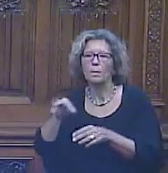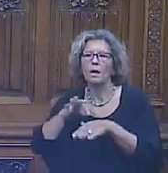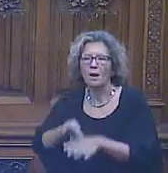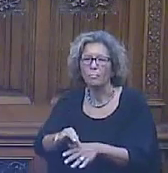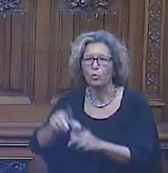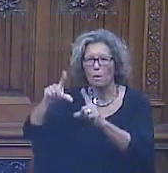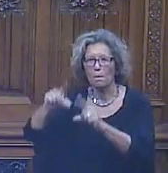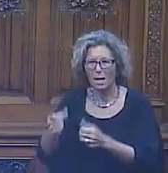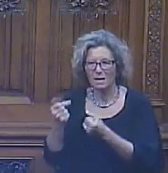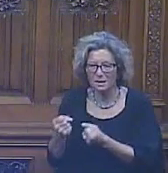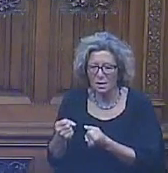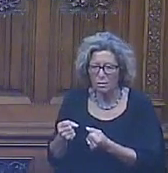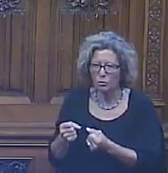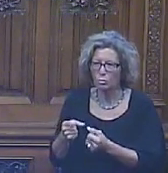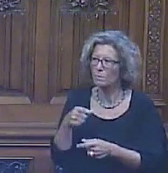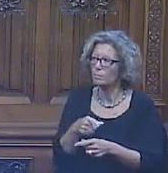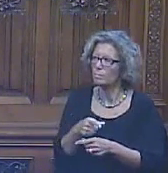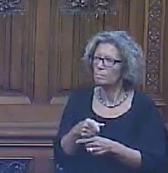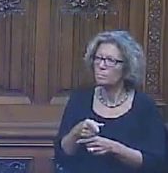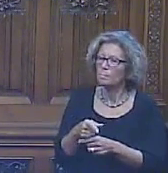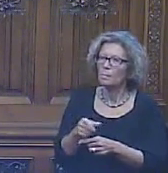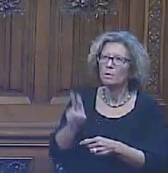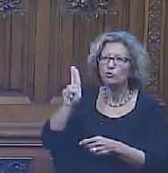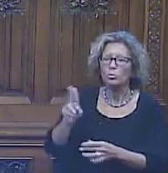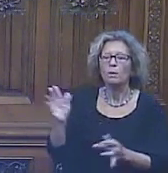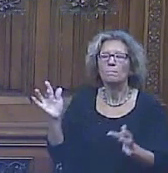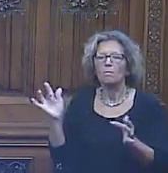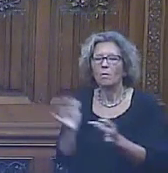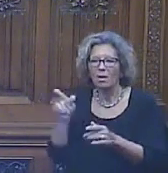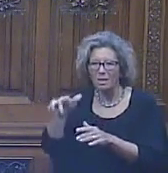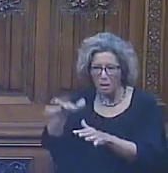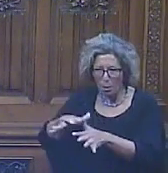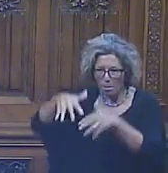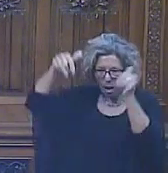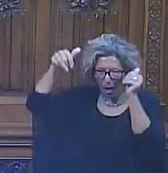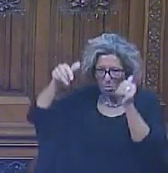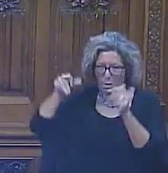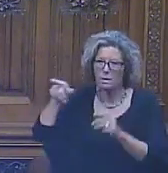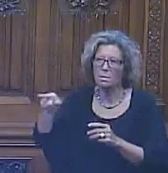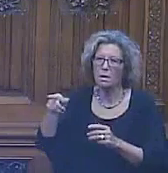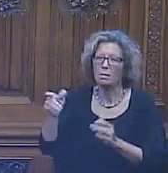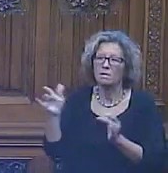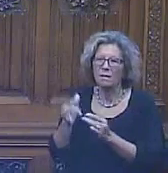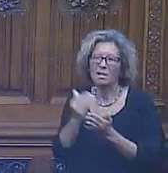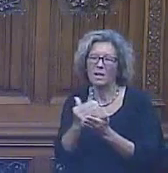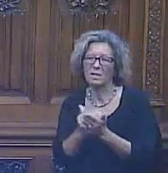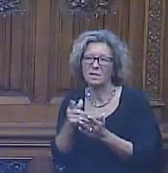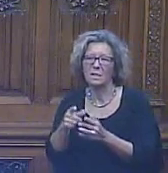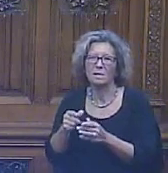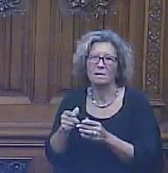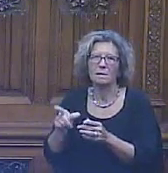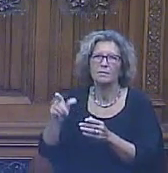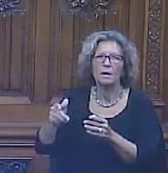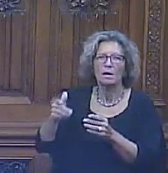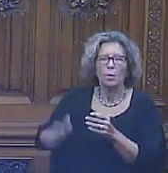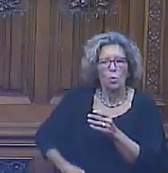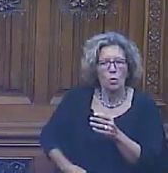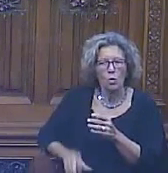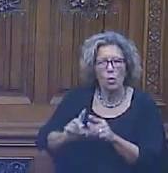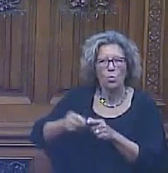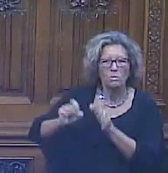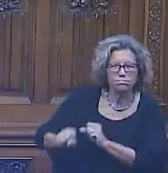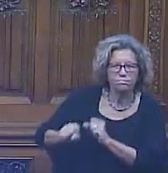der Mindestsicherung gestimmt hat, dass die FPÖ im Parlament gegen das Gesetz, das Lohndumping